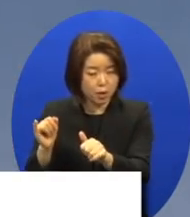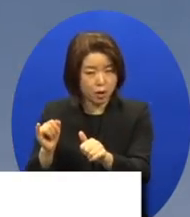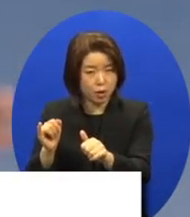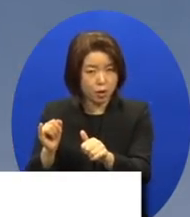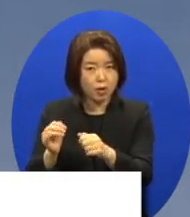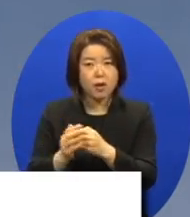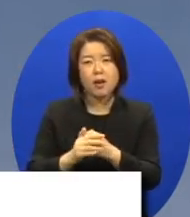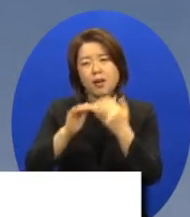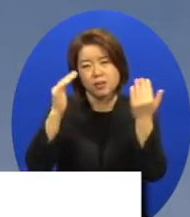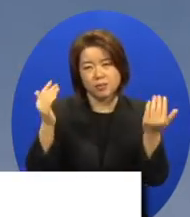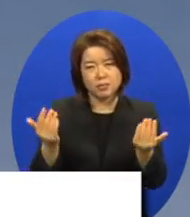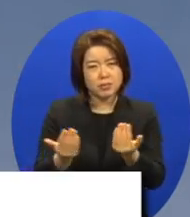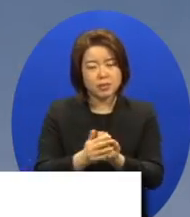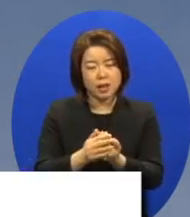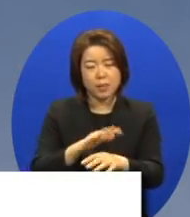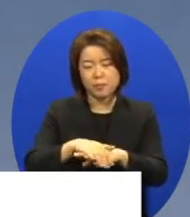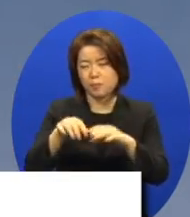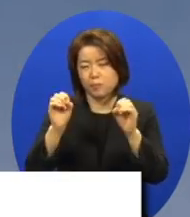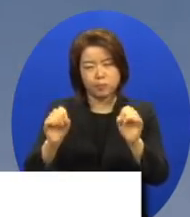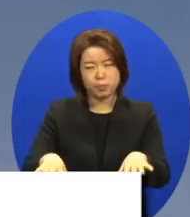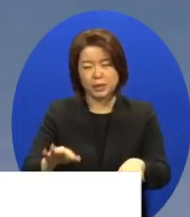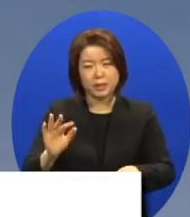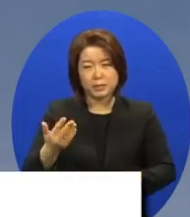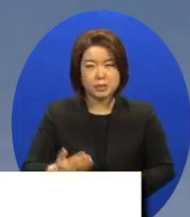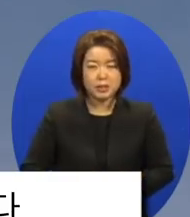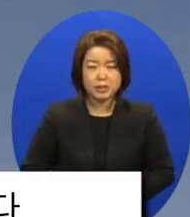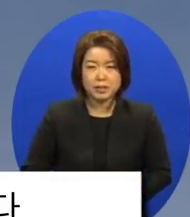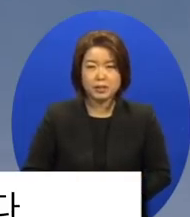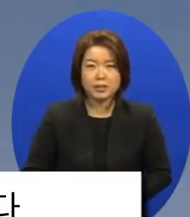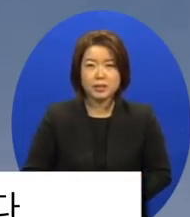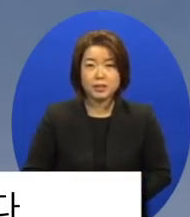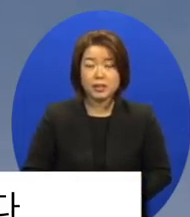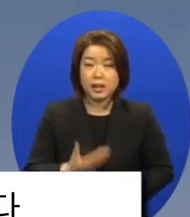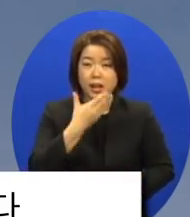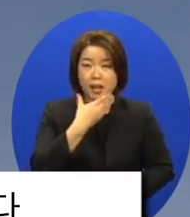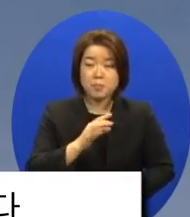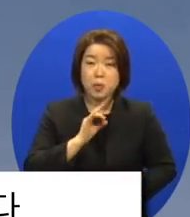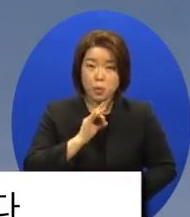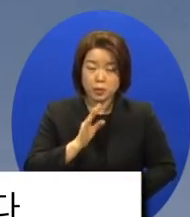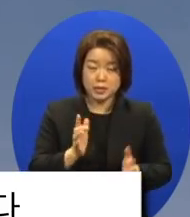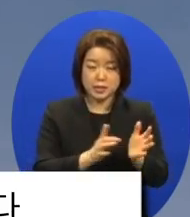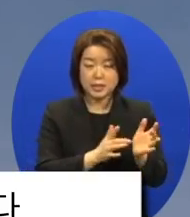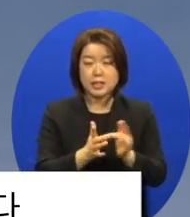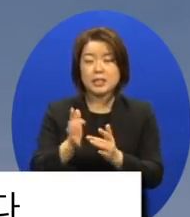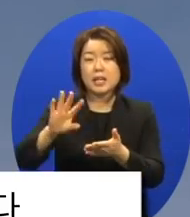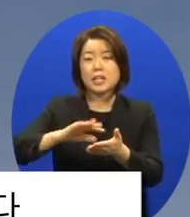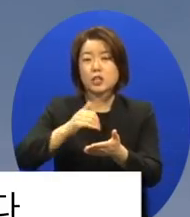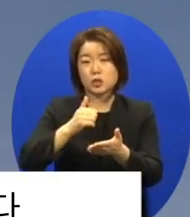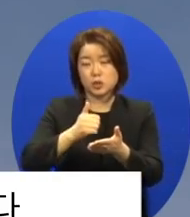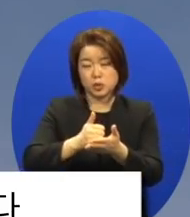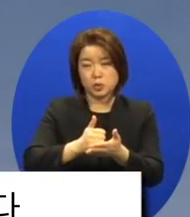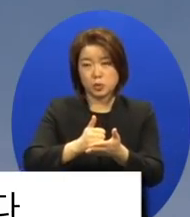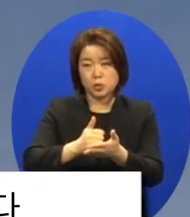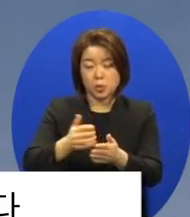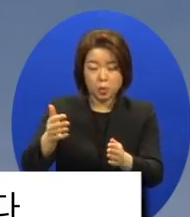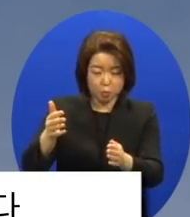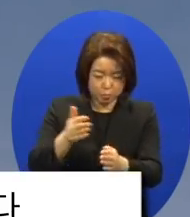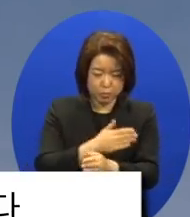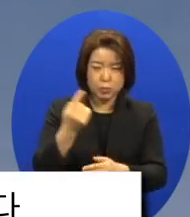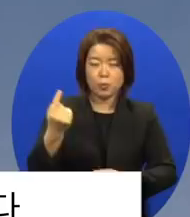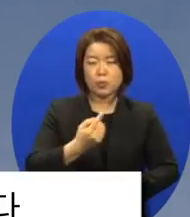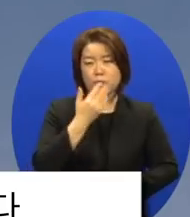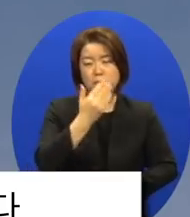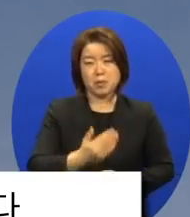다 헌 일입니다 행복을 의지 예수 그리스도 그 분에게서 만 오는 겁니다